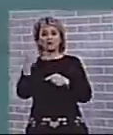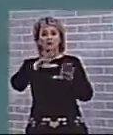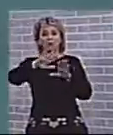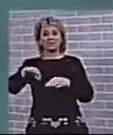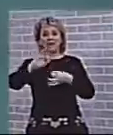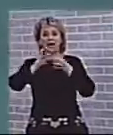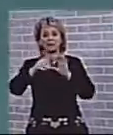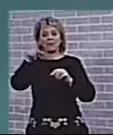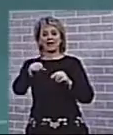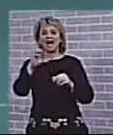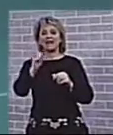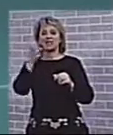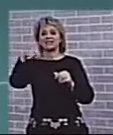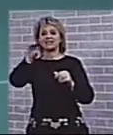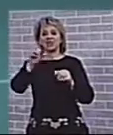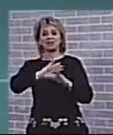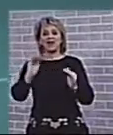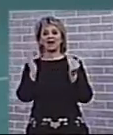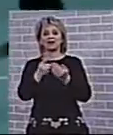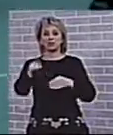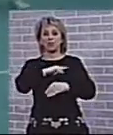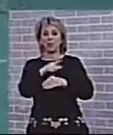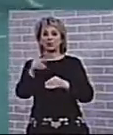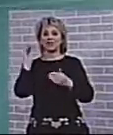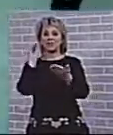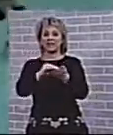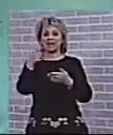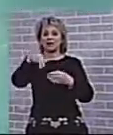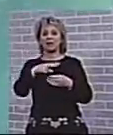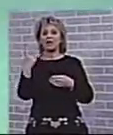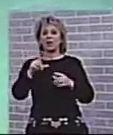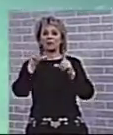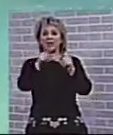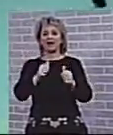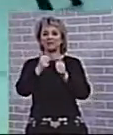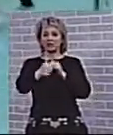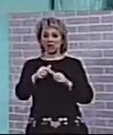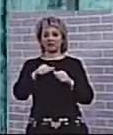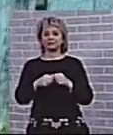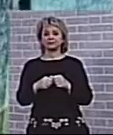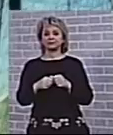после Олимпиады. А Анна Сен, не ограничиваясь мощными дальними бросками, убегает в отрыв.